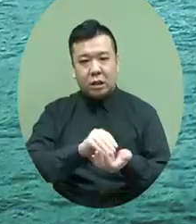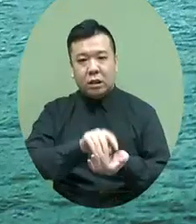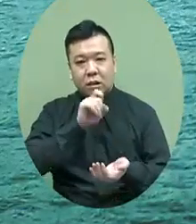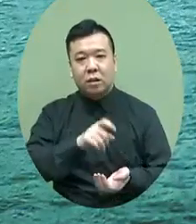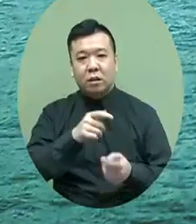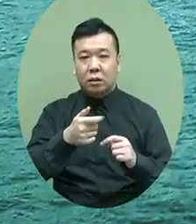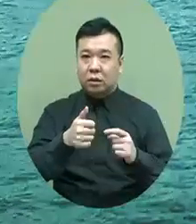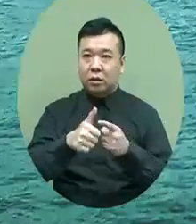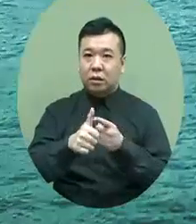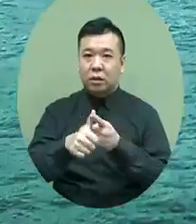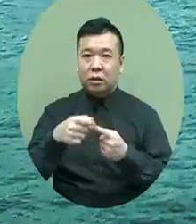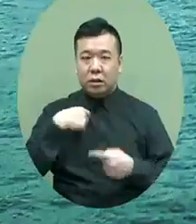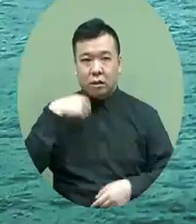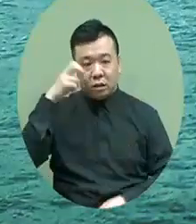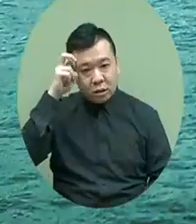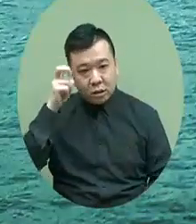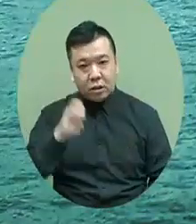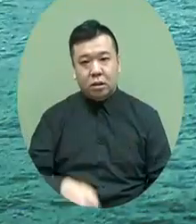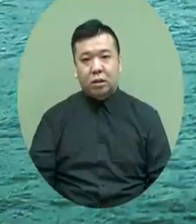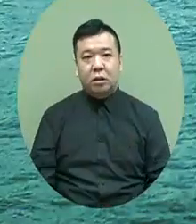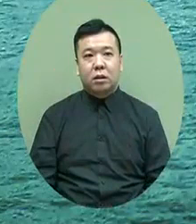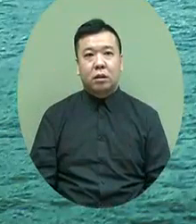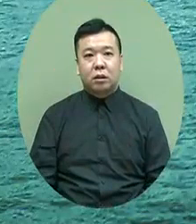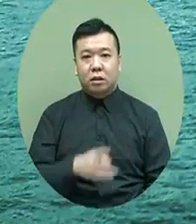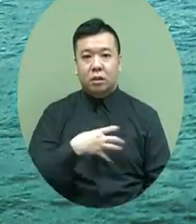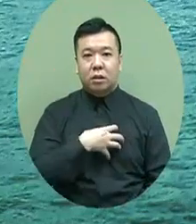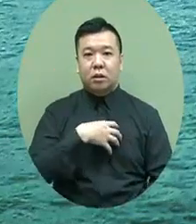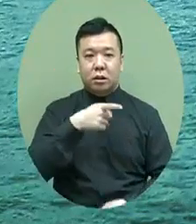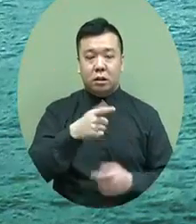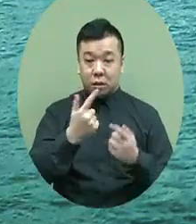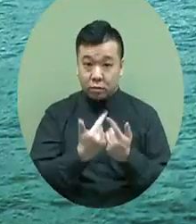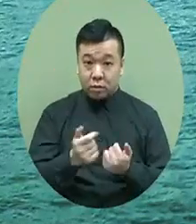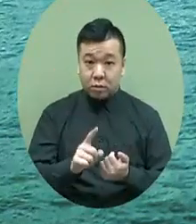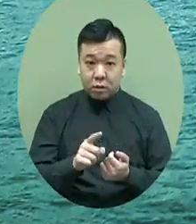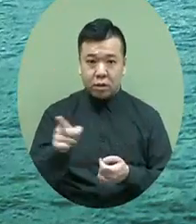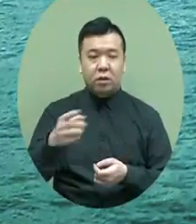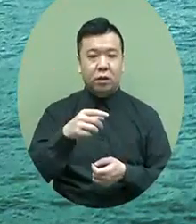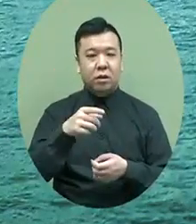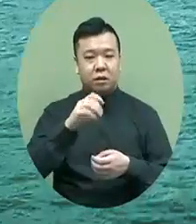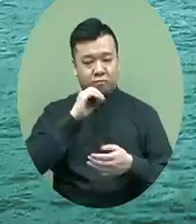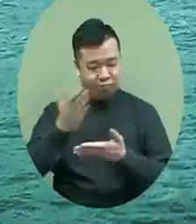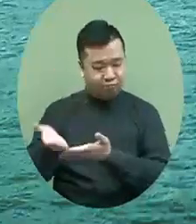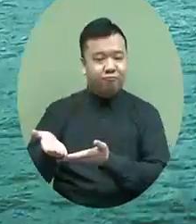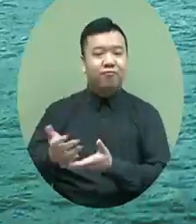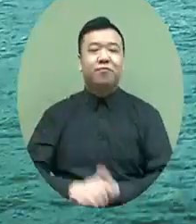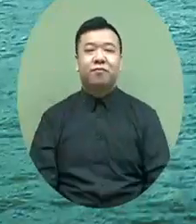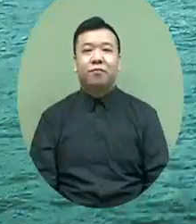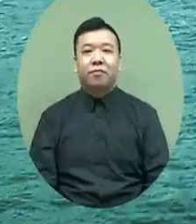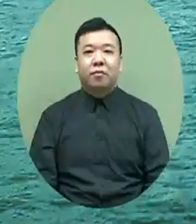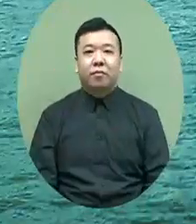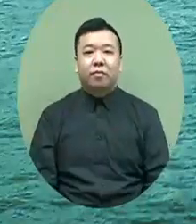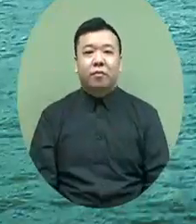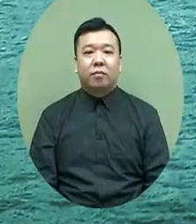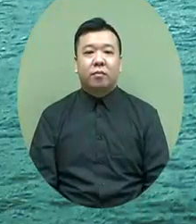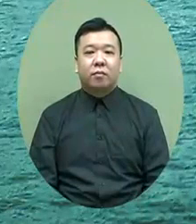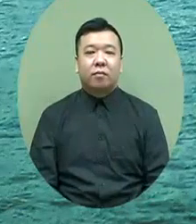嘅。第一個我諗嘅咧，而係覺得係適合嘅咧，就是、何啟明啦。咁